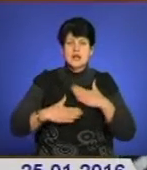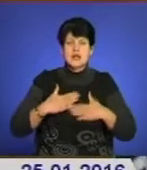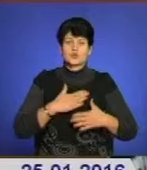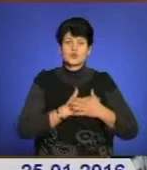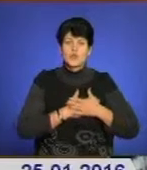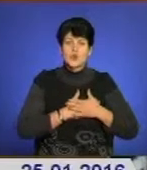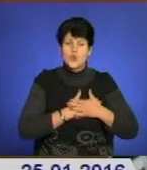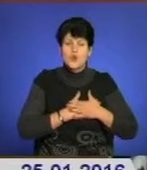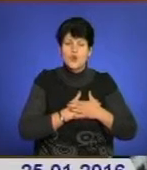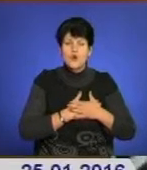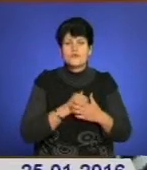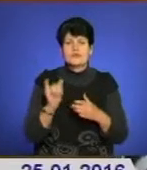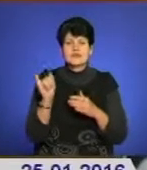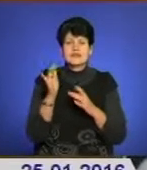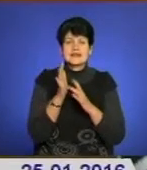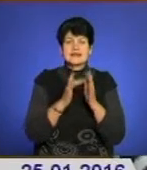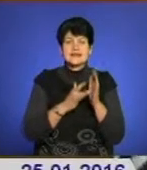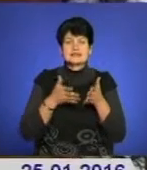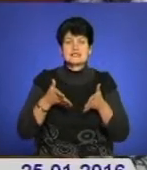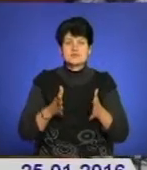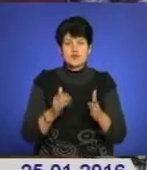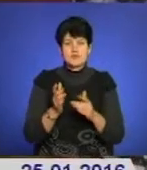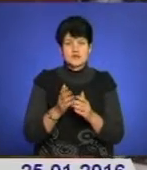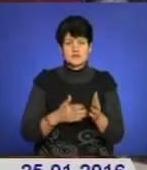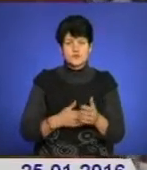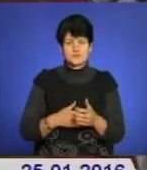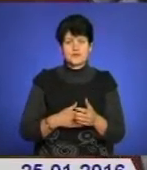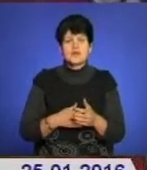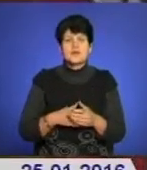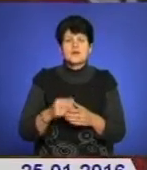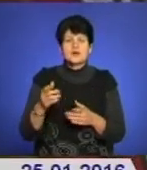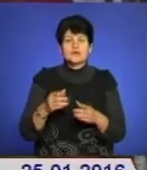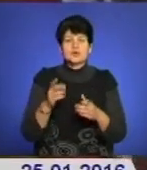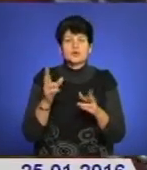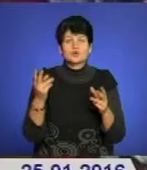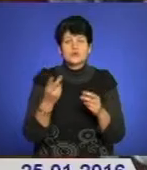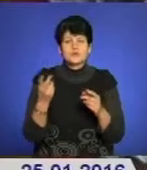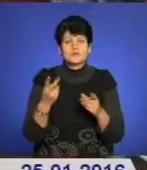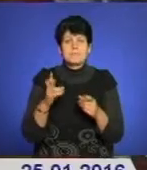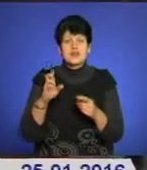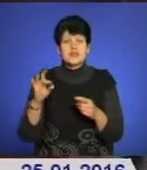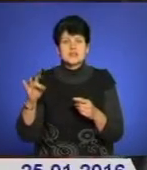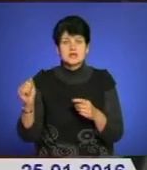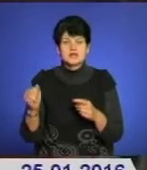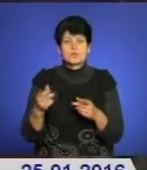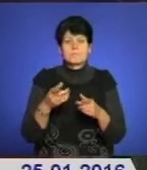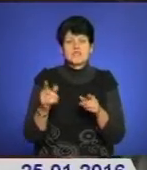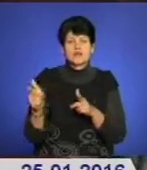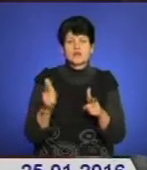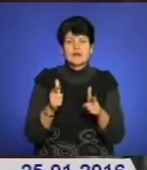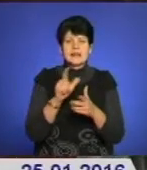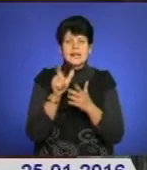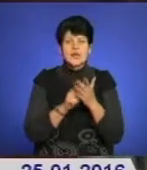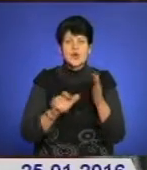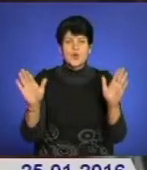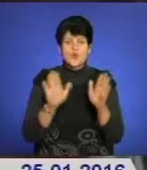і з Різдвом Христовим. Дует бережанок підготували колядки. Дівчата займаються у місцевій